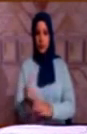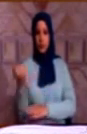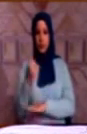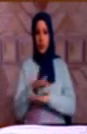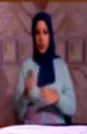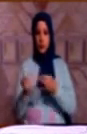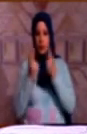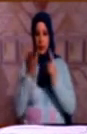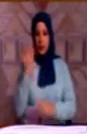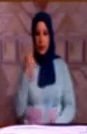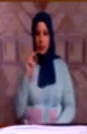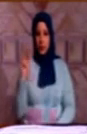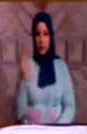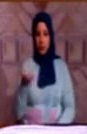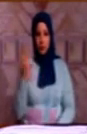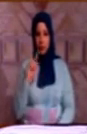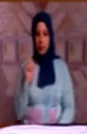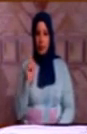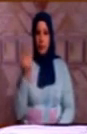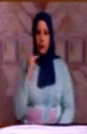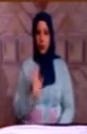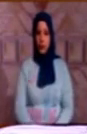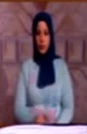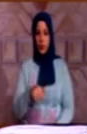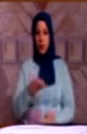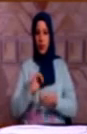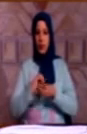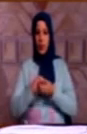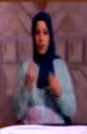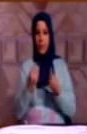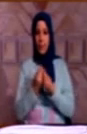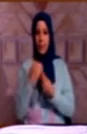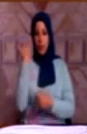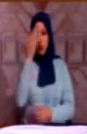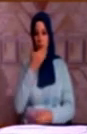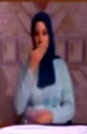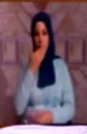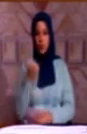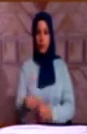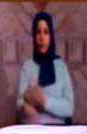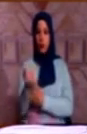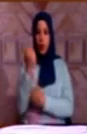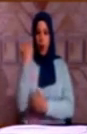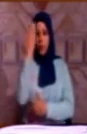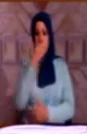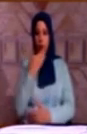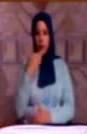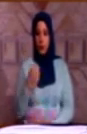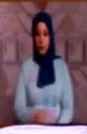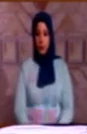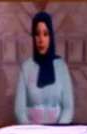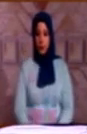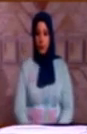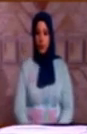الاحلام زي زمان النهارده هو بيحط ايديه في ايدين افريقيا وعايز يقوي افريقيا وفي رغبه كمان